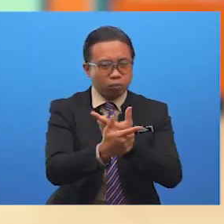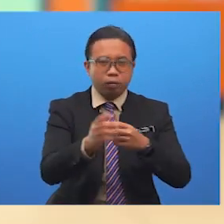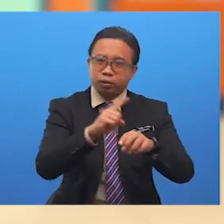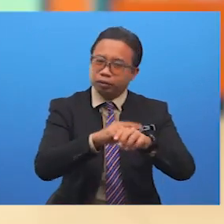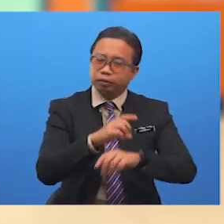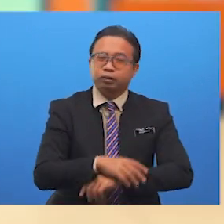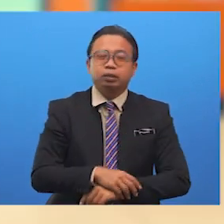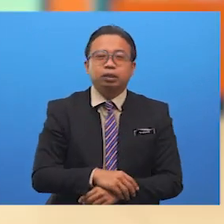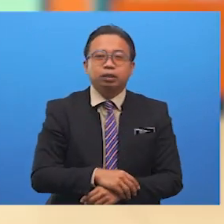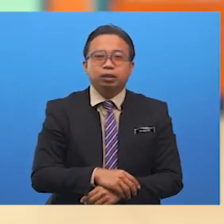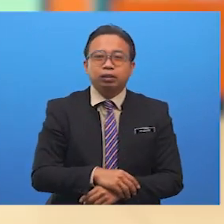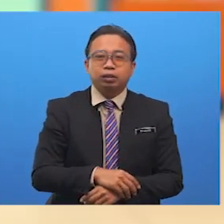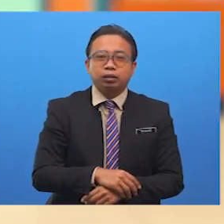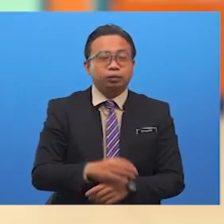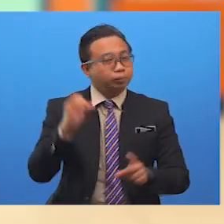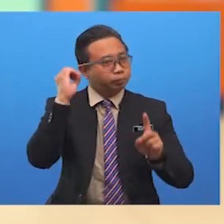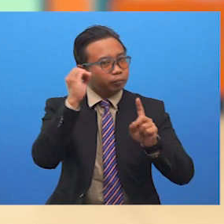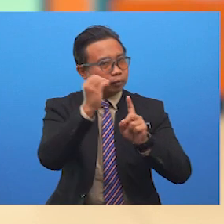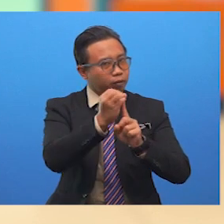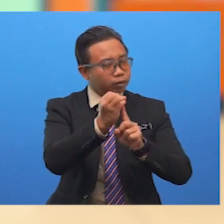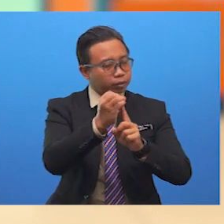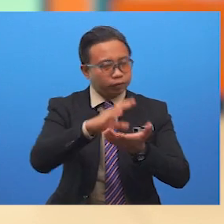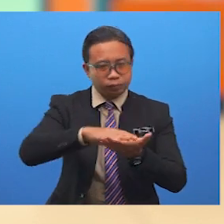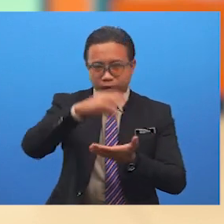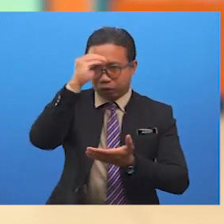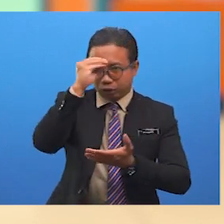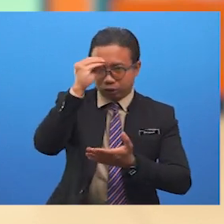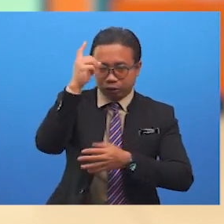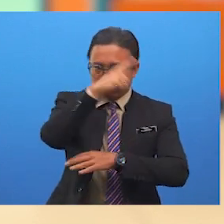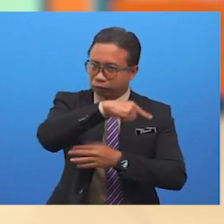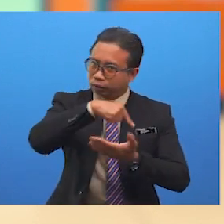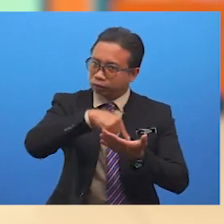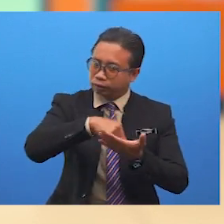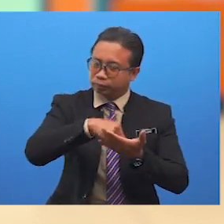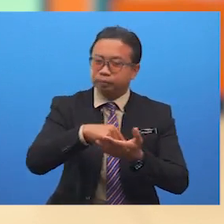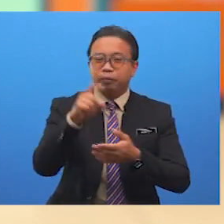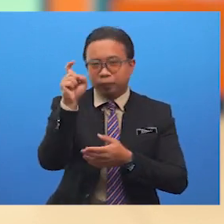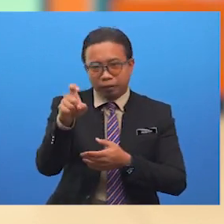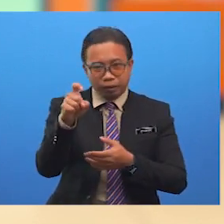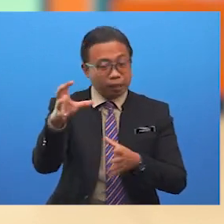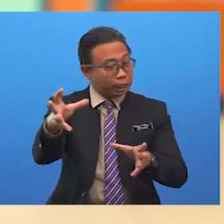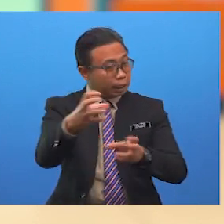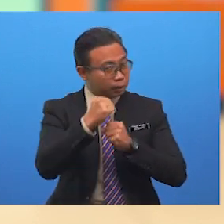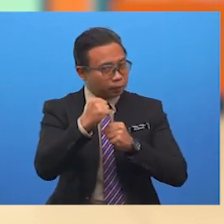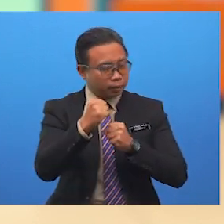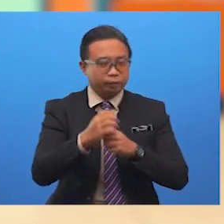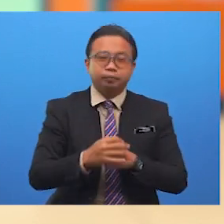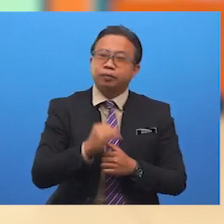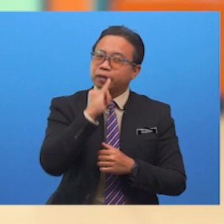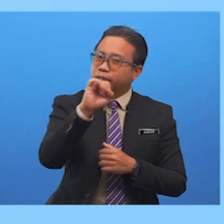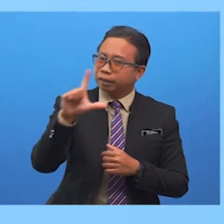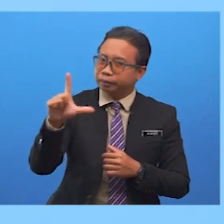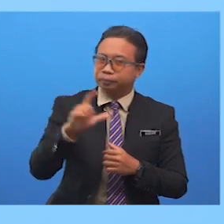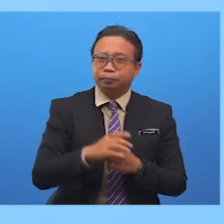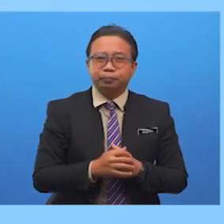baiklah bagi objektif pembelajaran yang perlu murid-murid kuasai pada hari ini